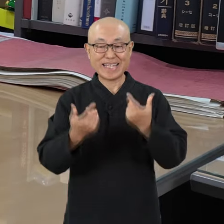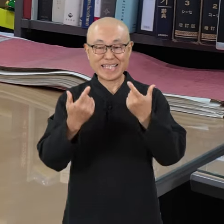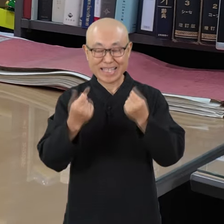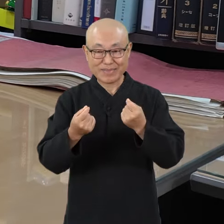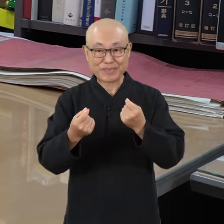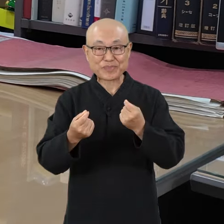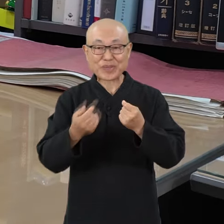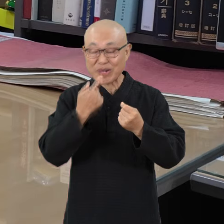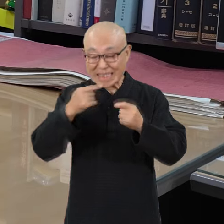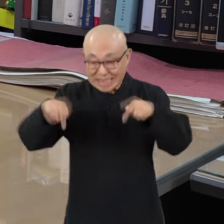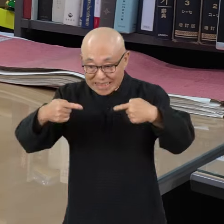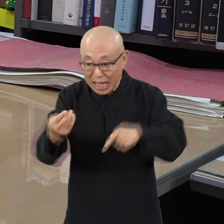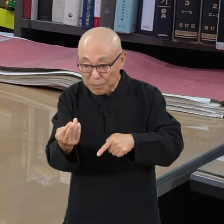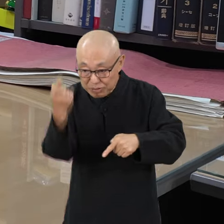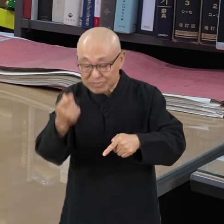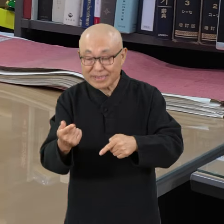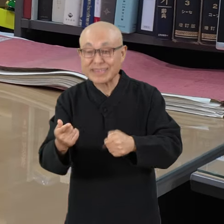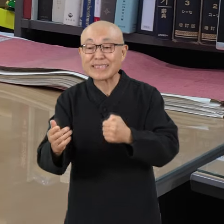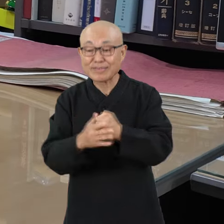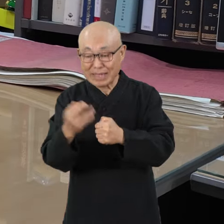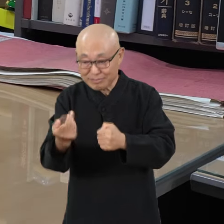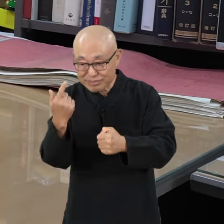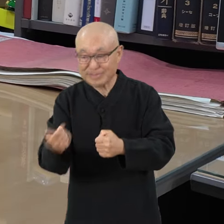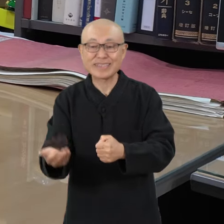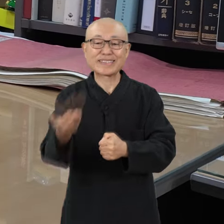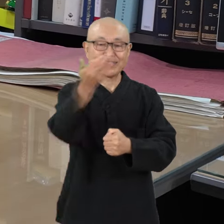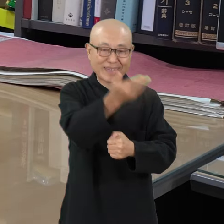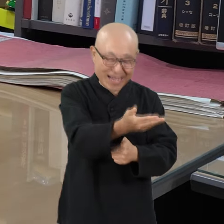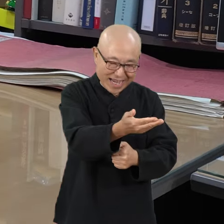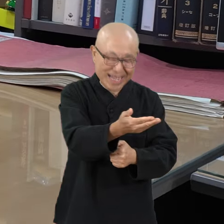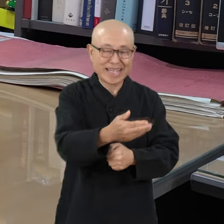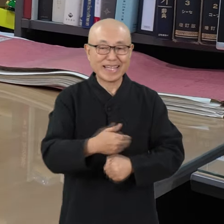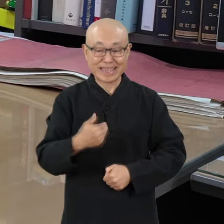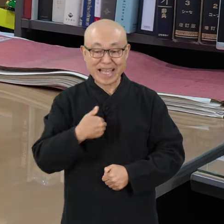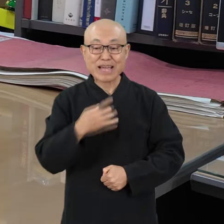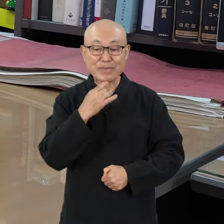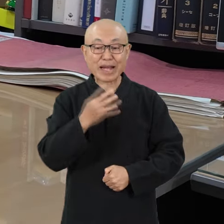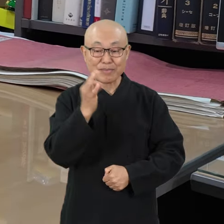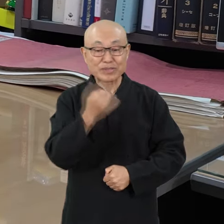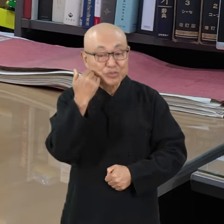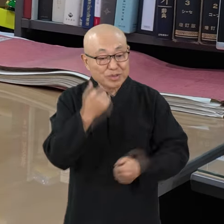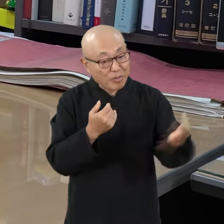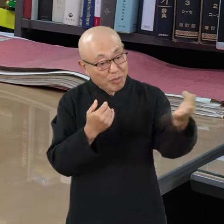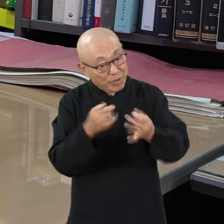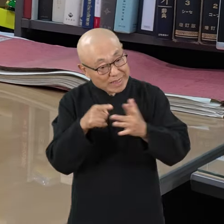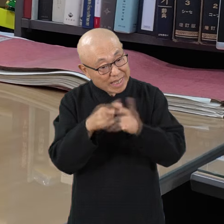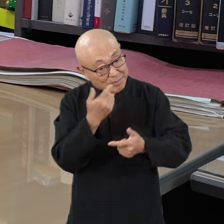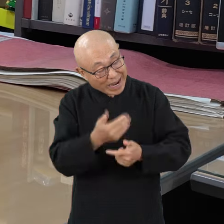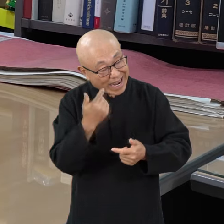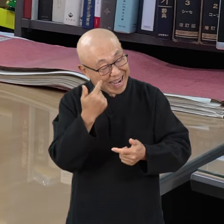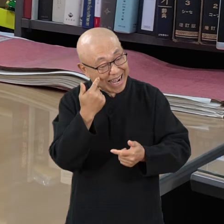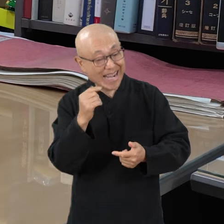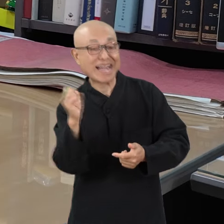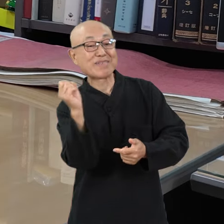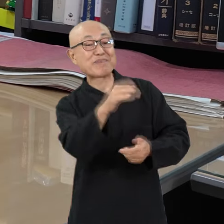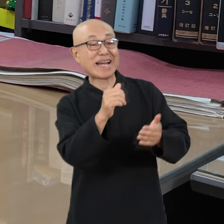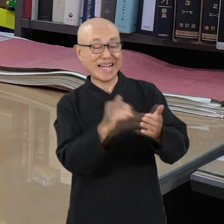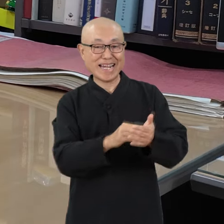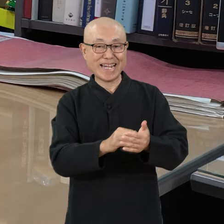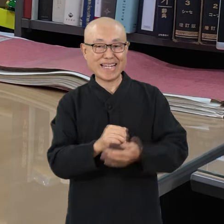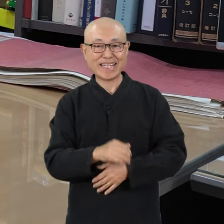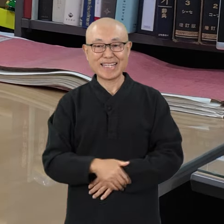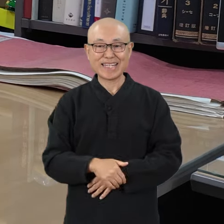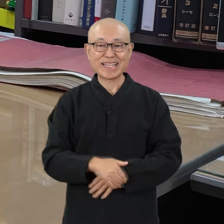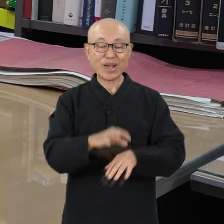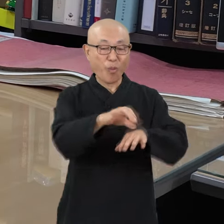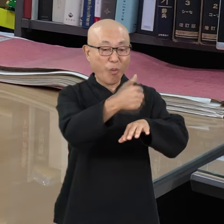말씀드립니다 그래서 자신만이 압니다 그걸 누구에게 말하겠습니까? 이런 그 대화가 있어요. 그래서